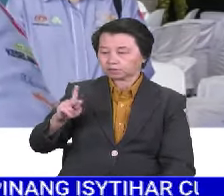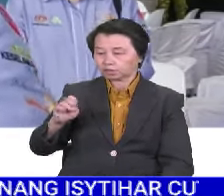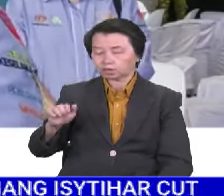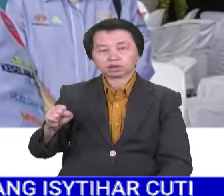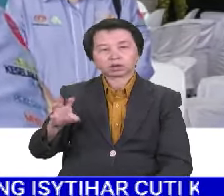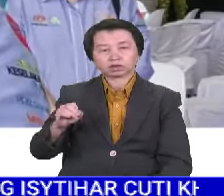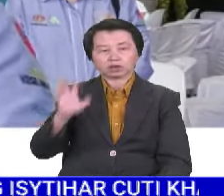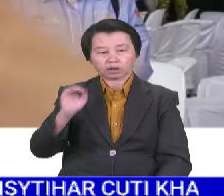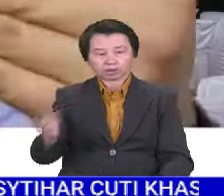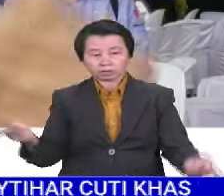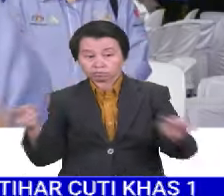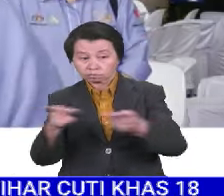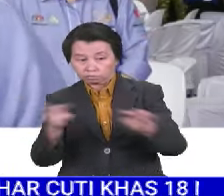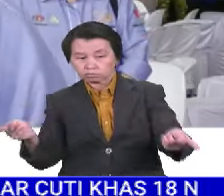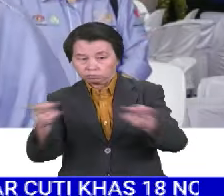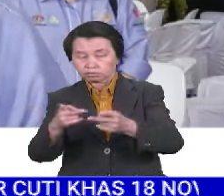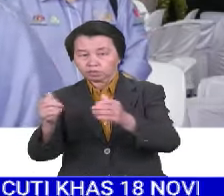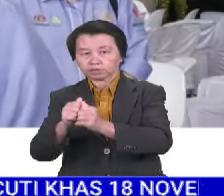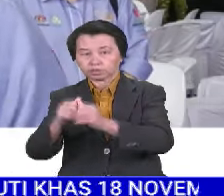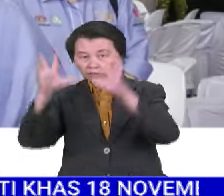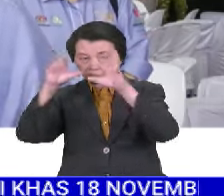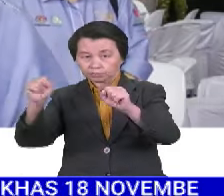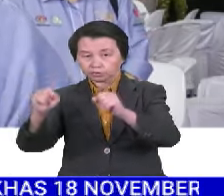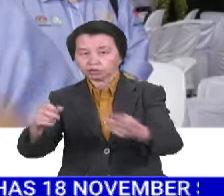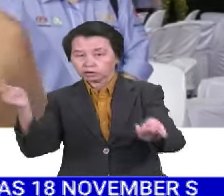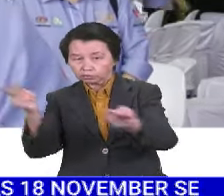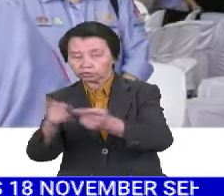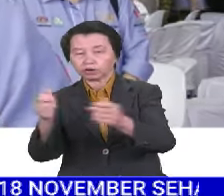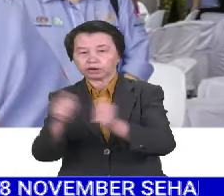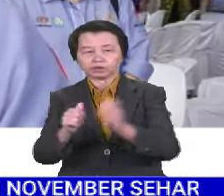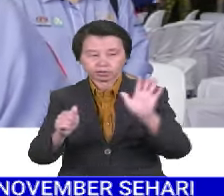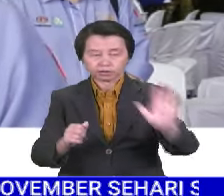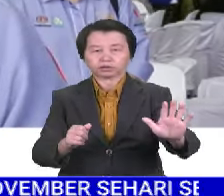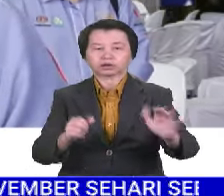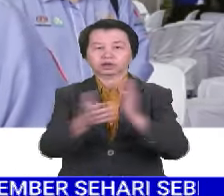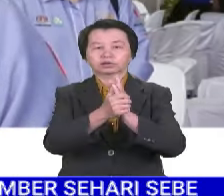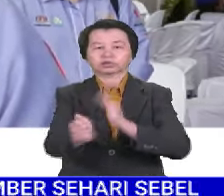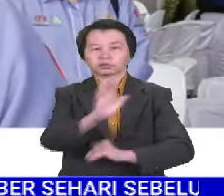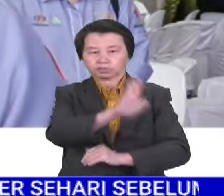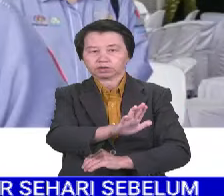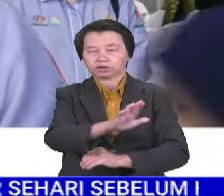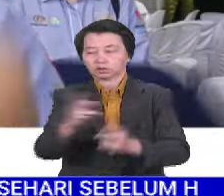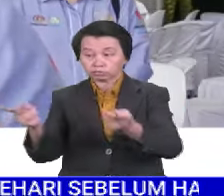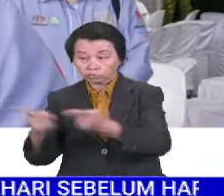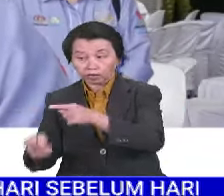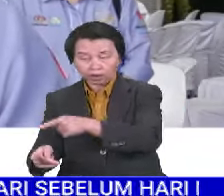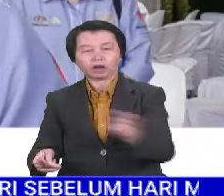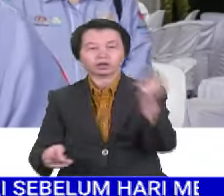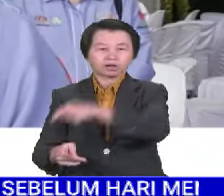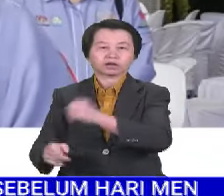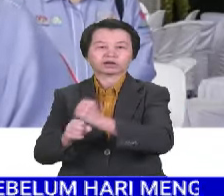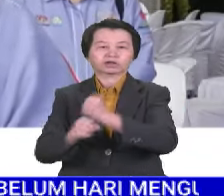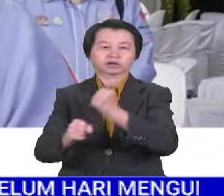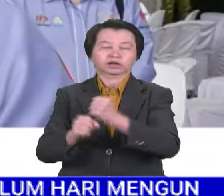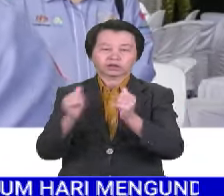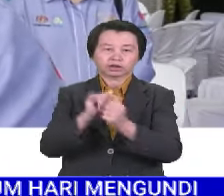mempertemukan pencari kerja ini dengan majikan-majikan yang bersesuaian dengan kompetensi skill yang mereka ada. Because dengan adanya matching